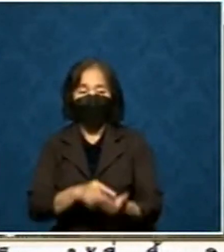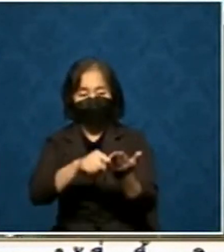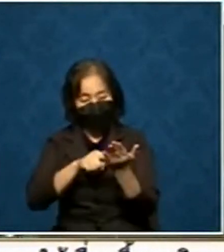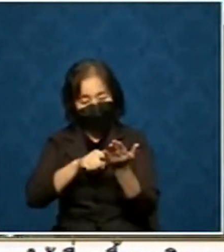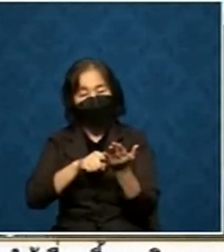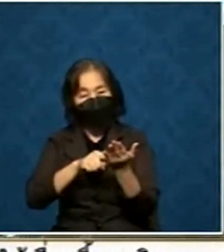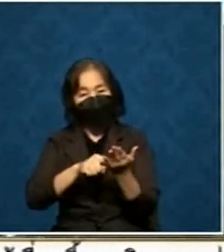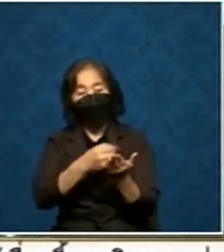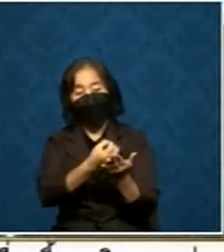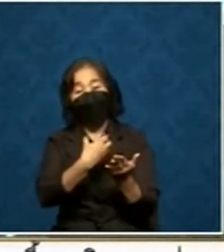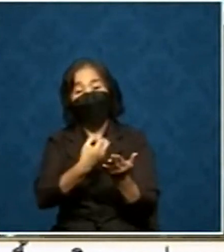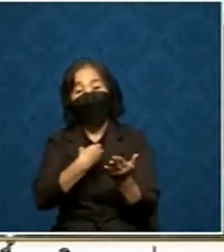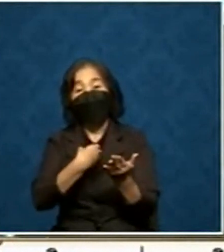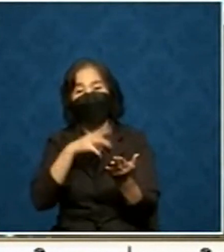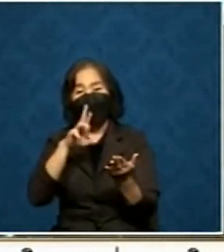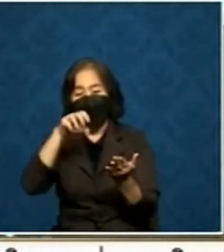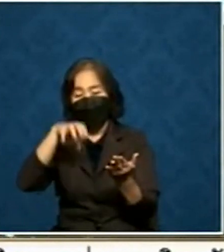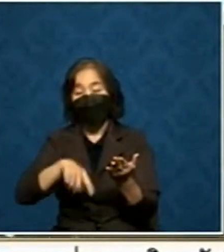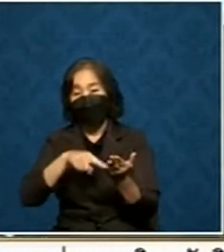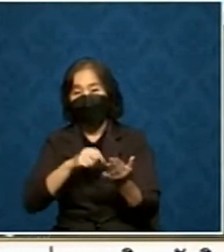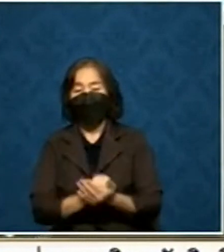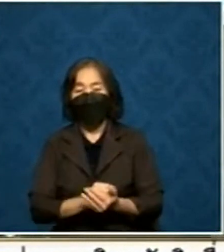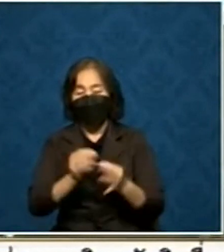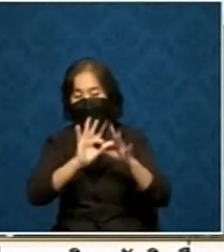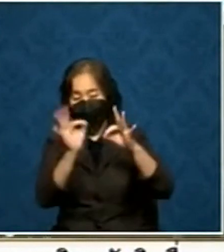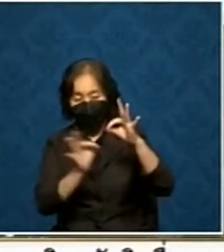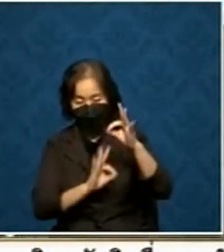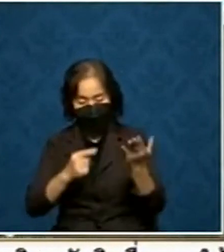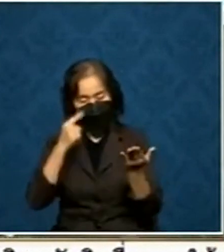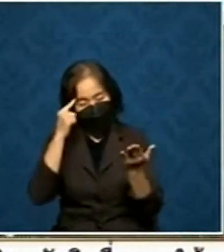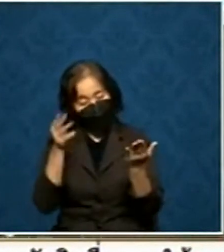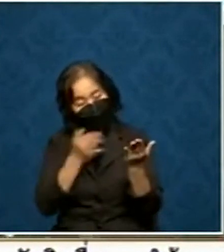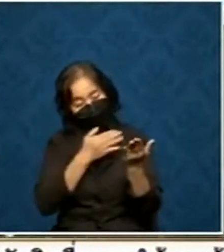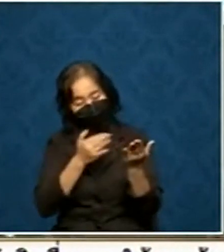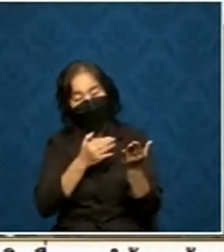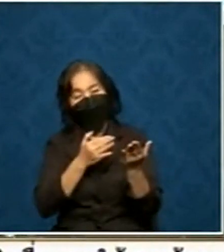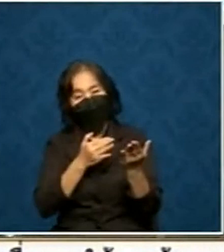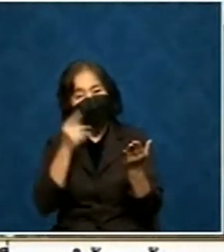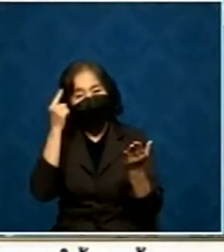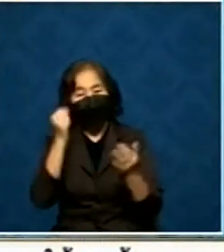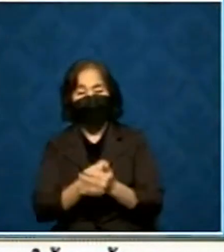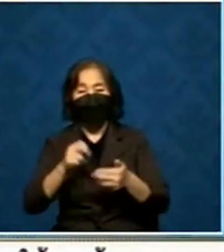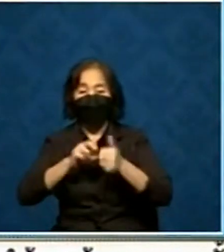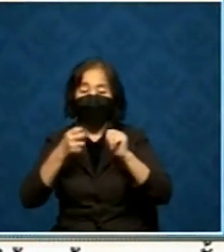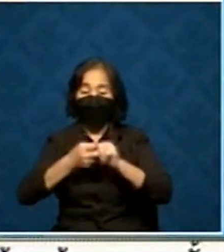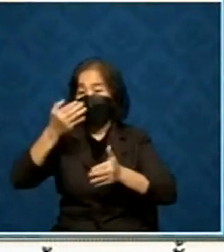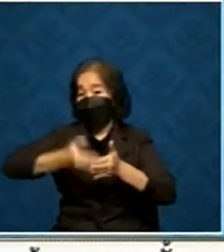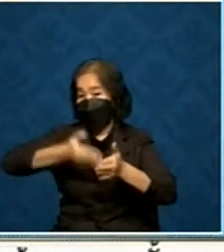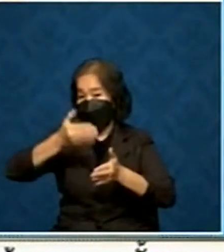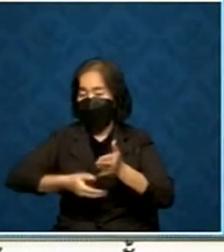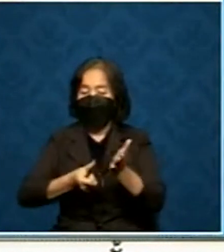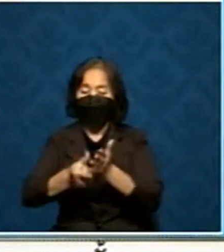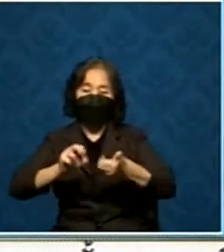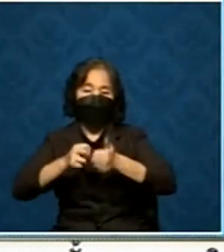เสนอแนะคือสิ่งที่ปรปช. ต้องเอาไปปรเอ Case ปรึง ส่วนเองไม่อย่างนั้น จะถกปราชาชนณคอนขอด และตคำถามตอไปว่า